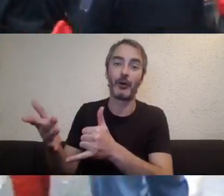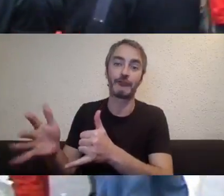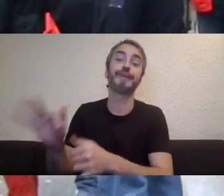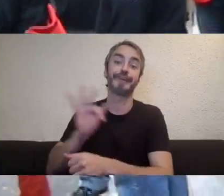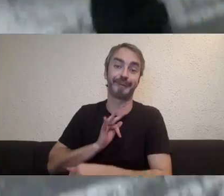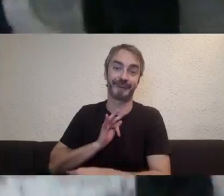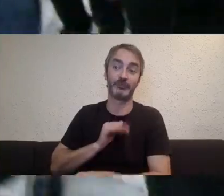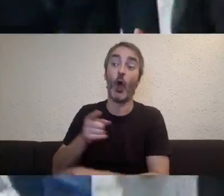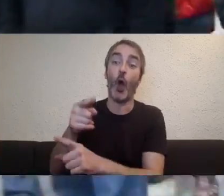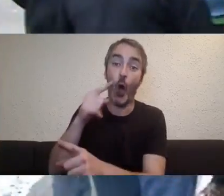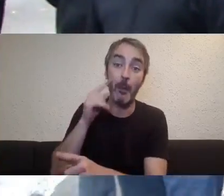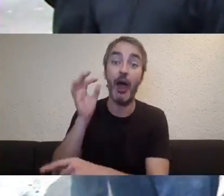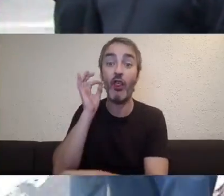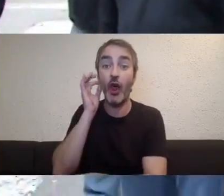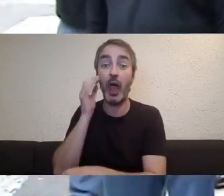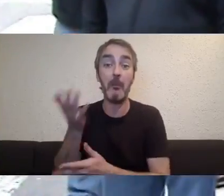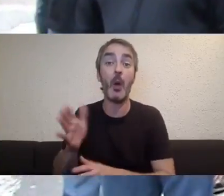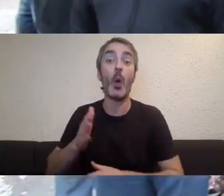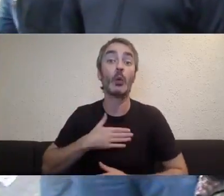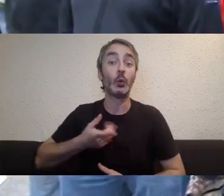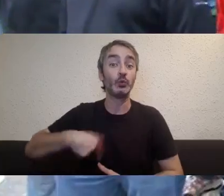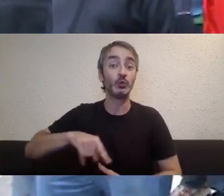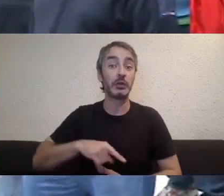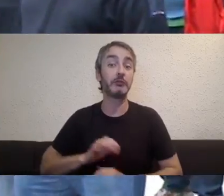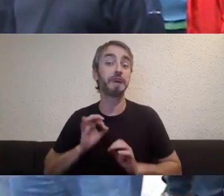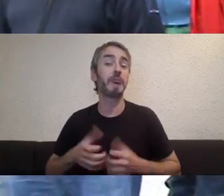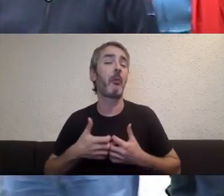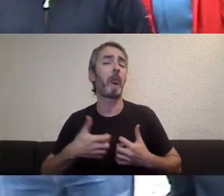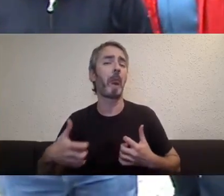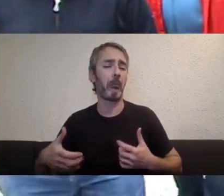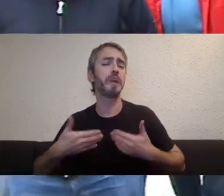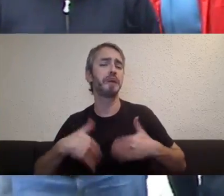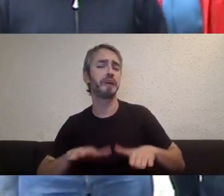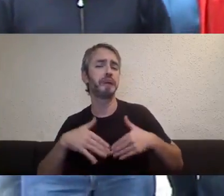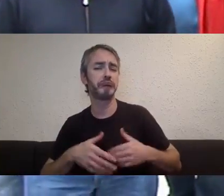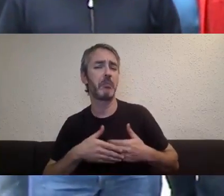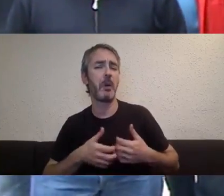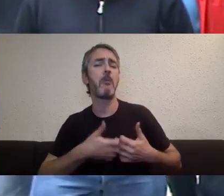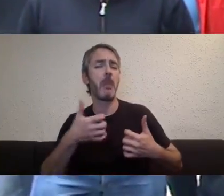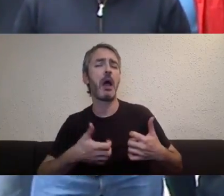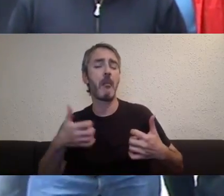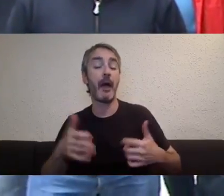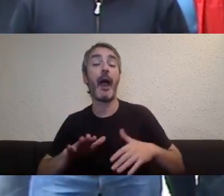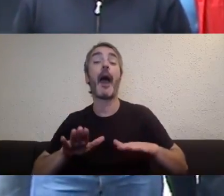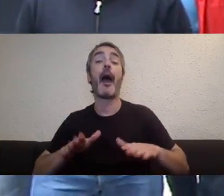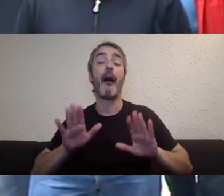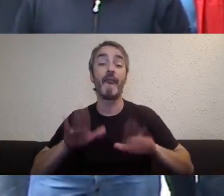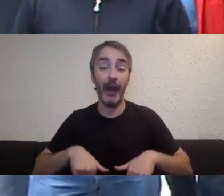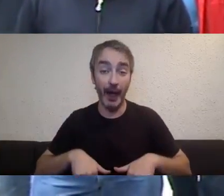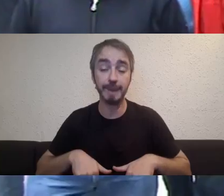dona. Nosaltres vam intentar allargar bastant aquest període, i fins que al final ens